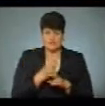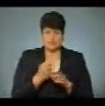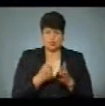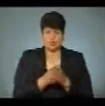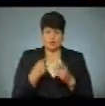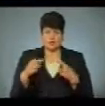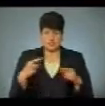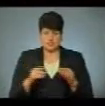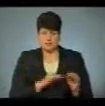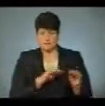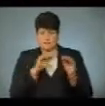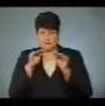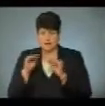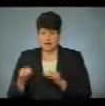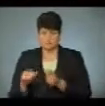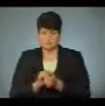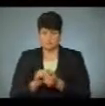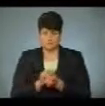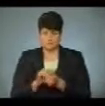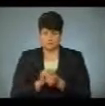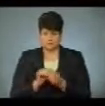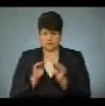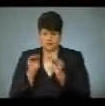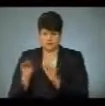переношу на міліметровий папір.